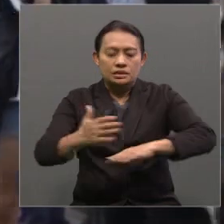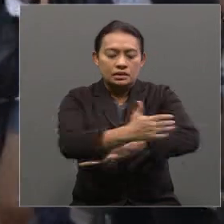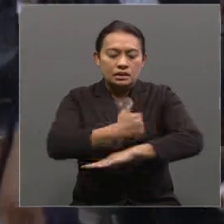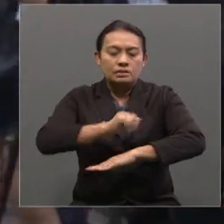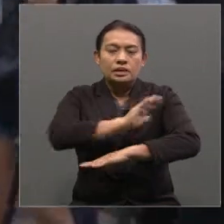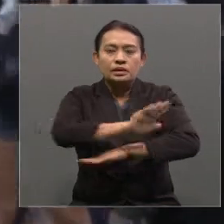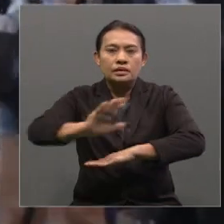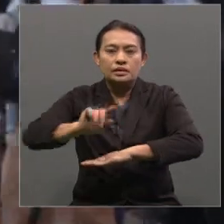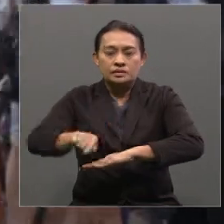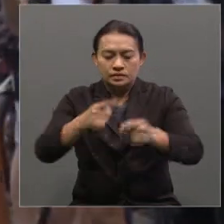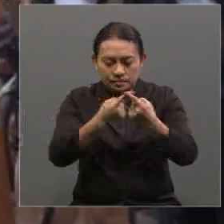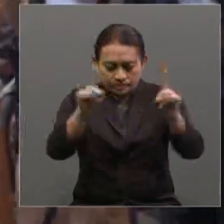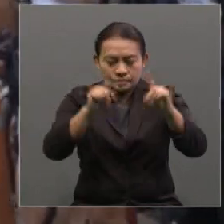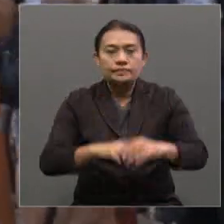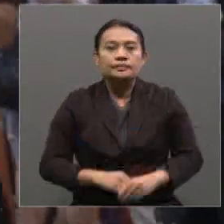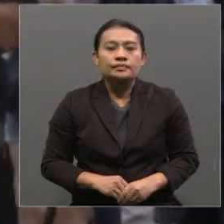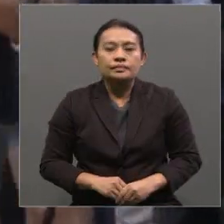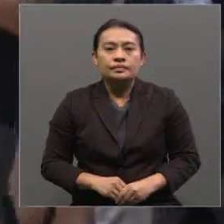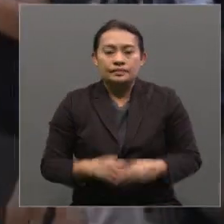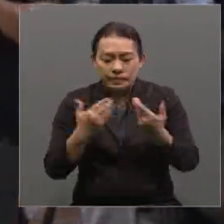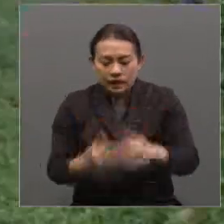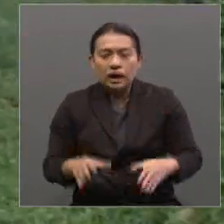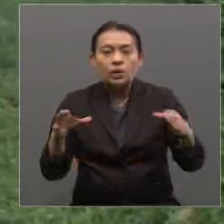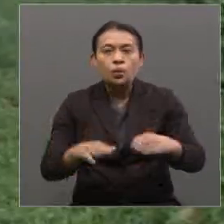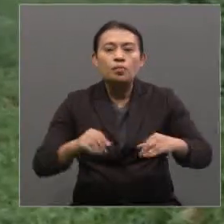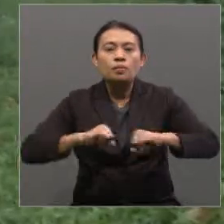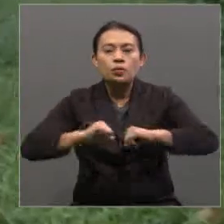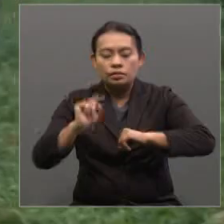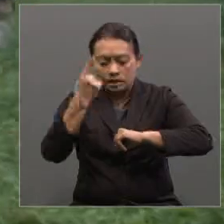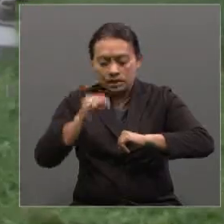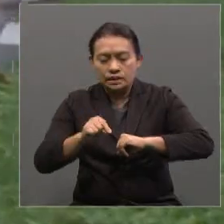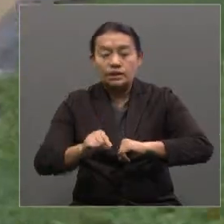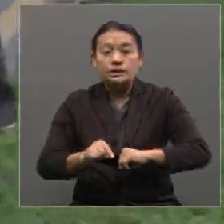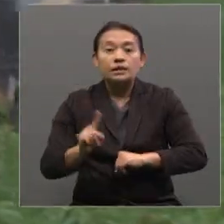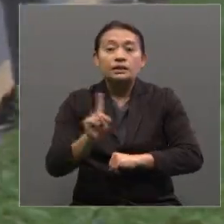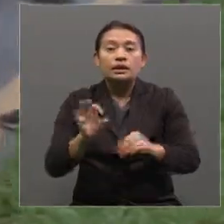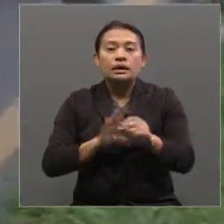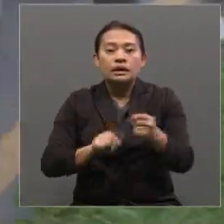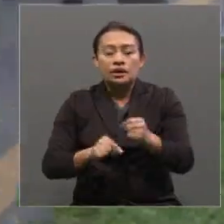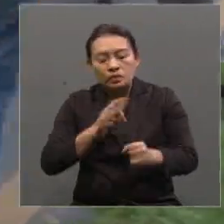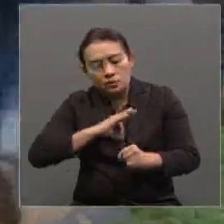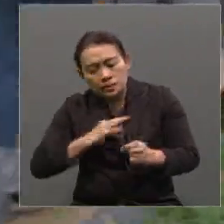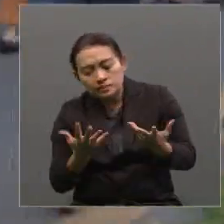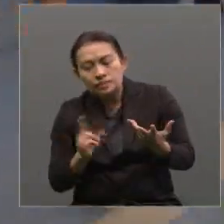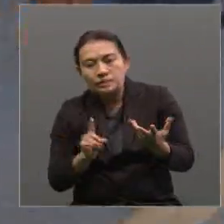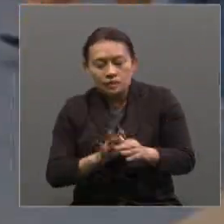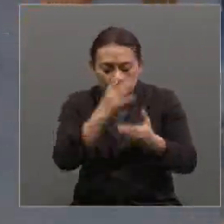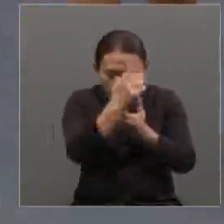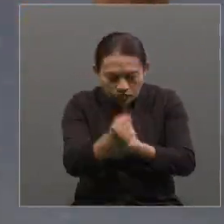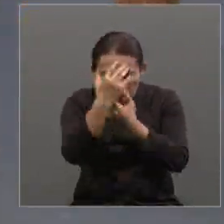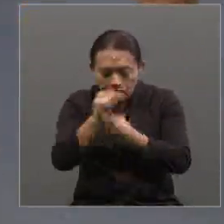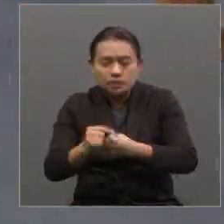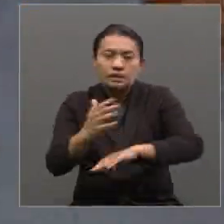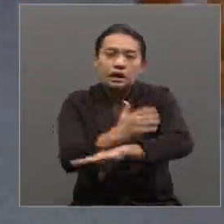นะครับเพราะนั้นมันก็เลยดูเหมือนว่าคนรุ่นใหม่ๆในยุคปัจจุบันเนี่ยนะครับจะมีความตื่นรู้จะมีความสนใจทางการบ้าน